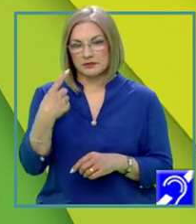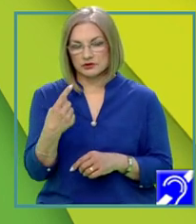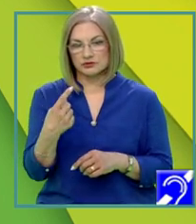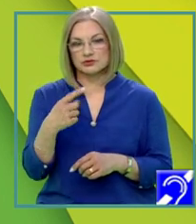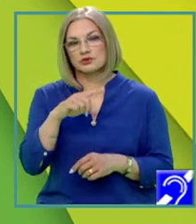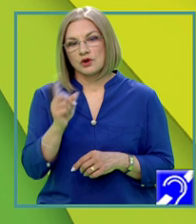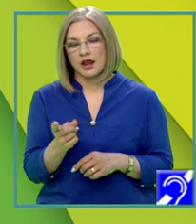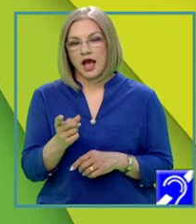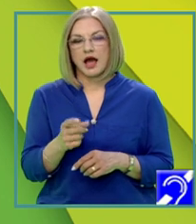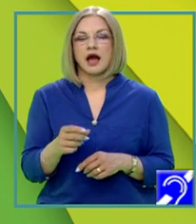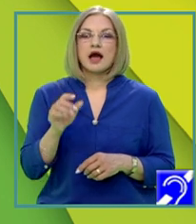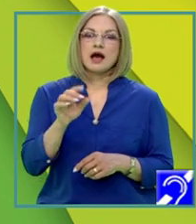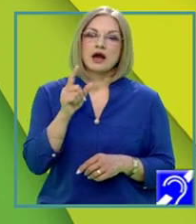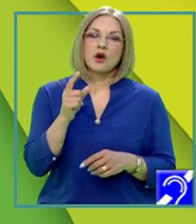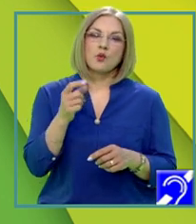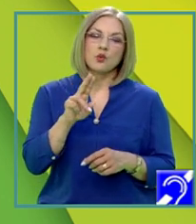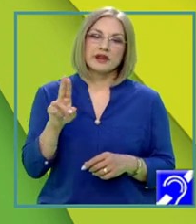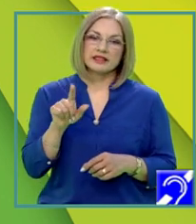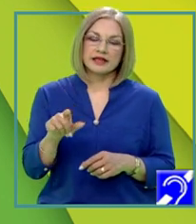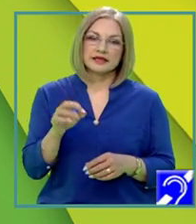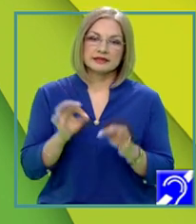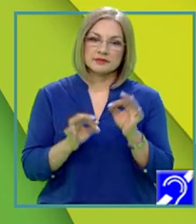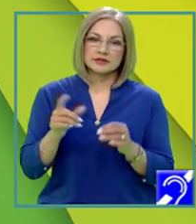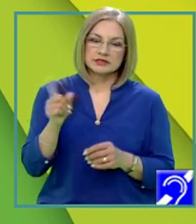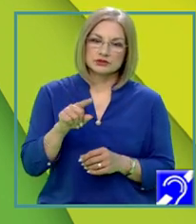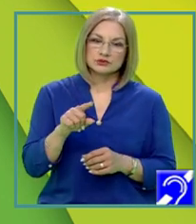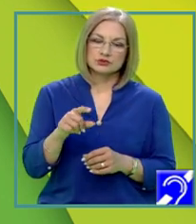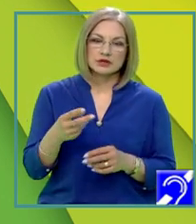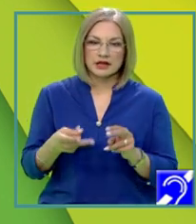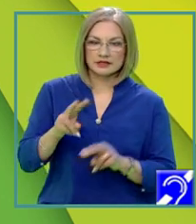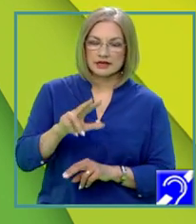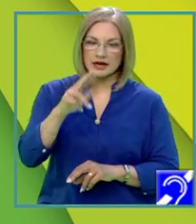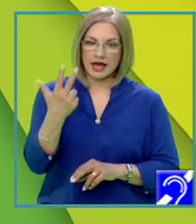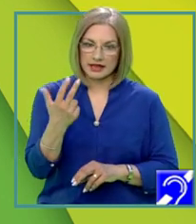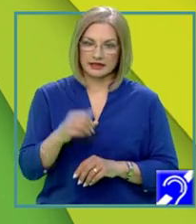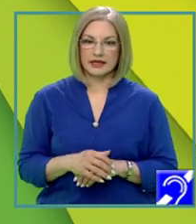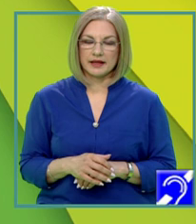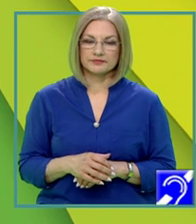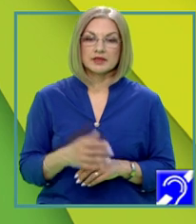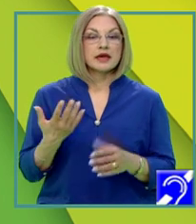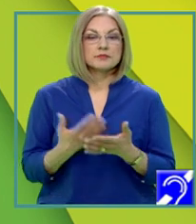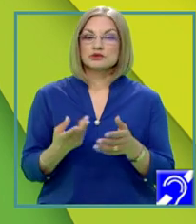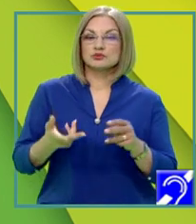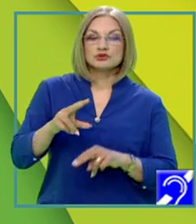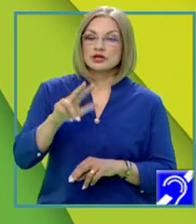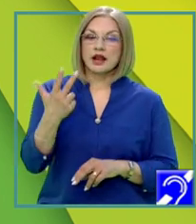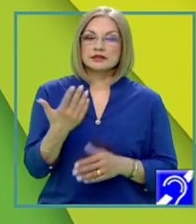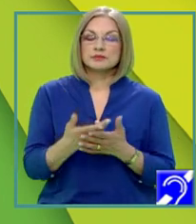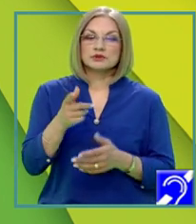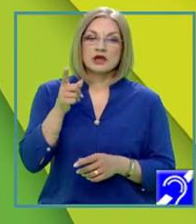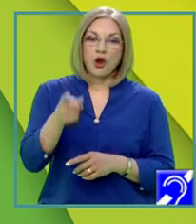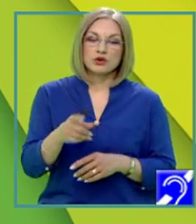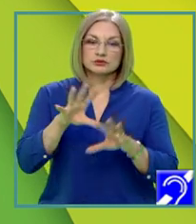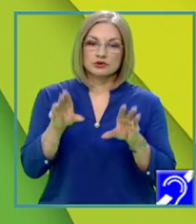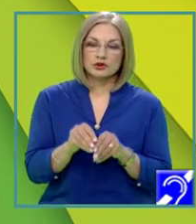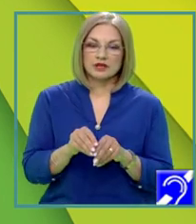unitatea de măsură a concentrației molare ridicat la puterea a treia ridicăm la puterea a treia pentru că avem ordinul total de reacție a n